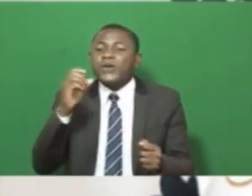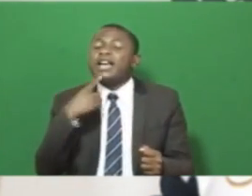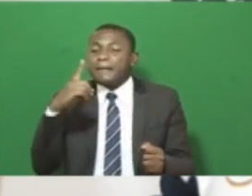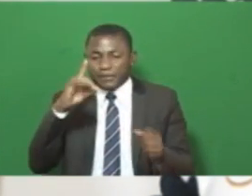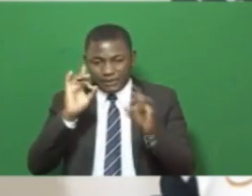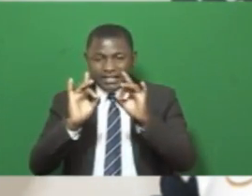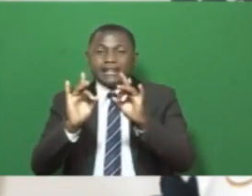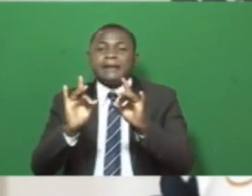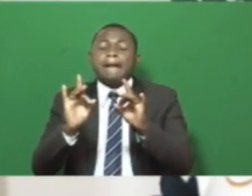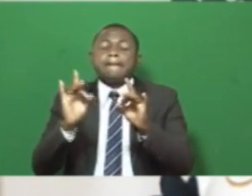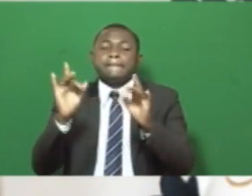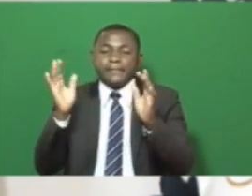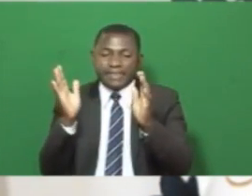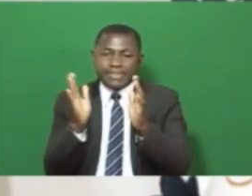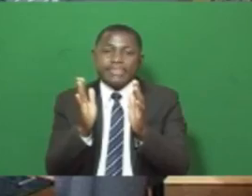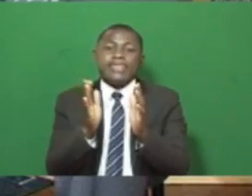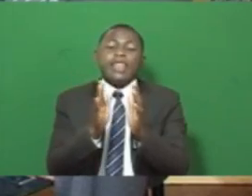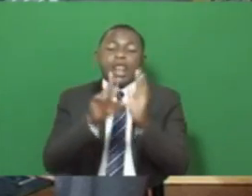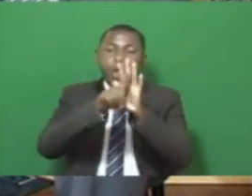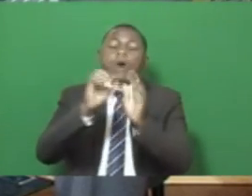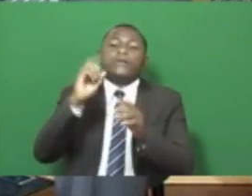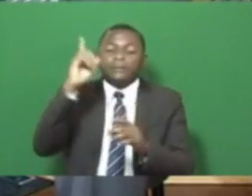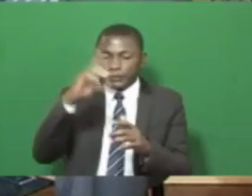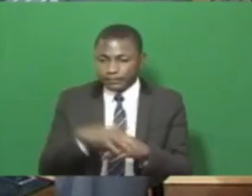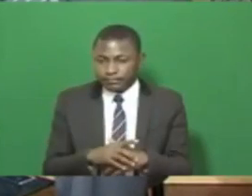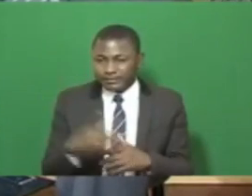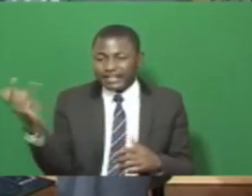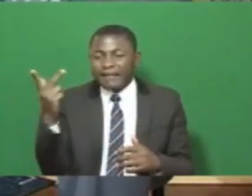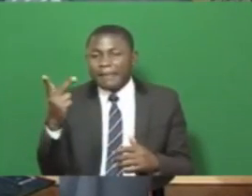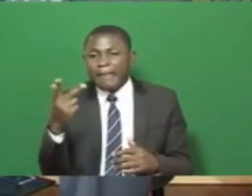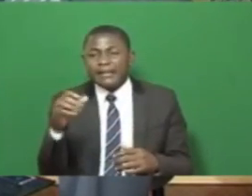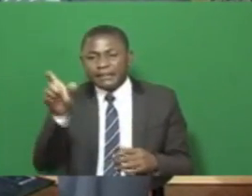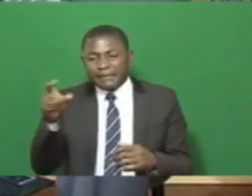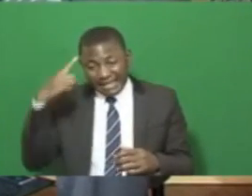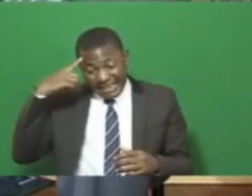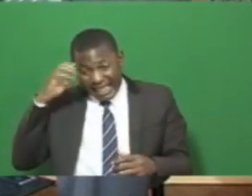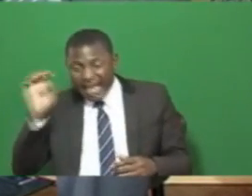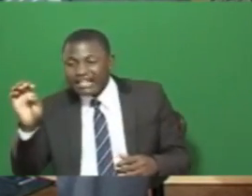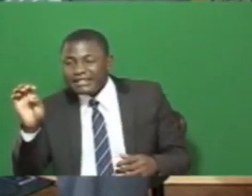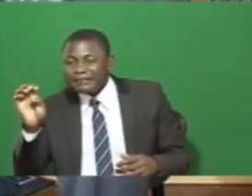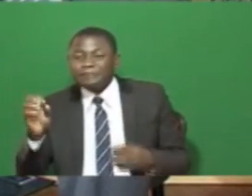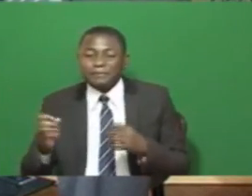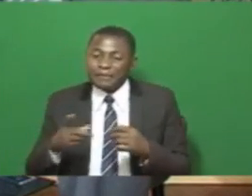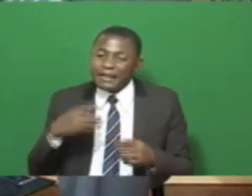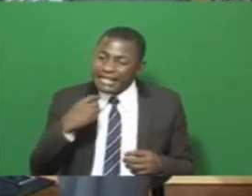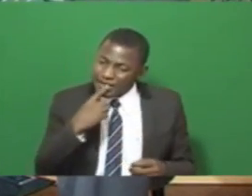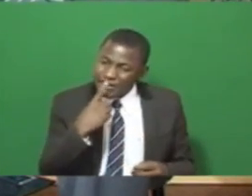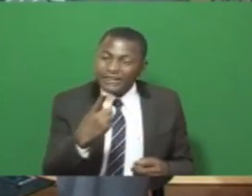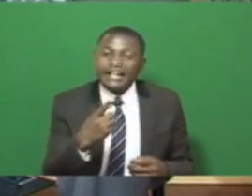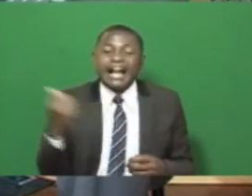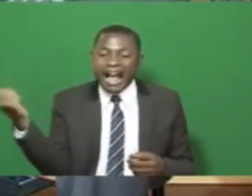simba rekuti vachengete. Kufanana nekuti munhu rume exam ukuudzirwa anza kuti zvikurerukire.